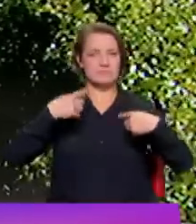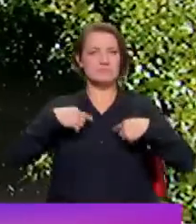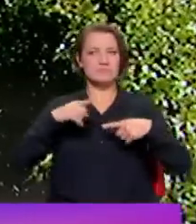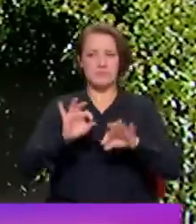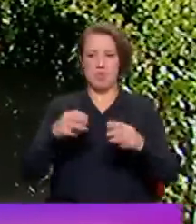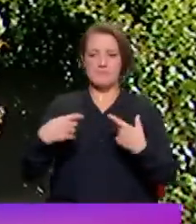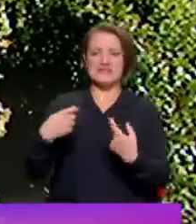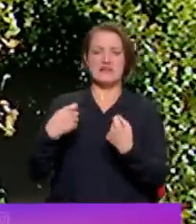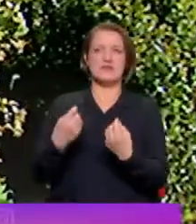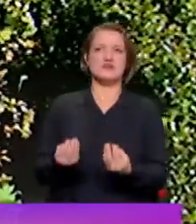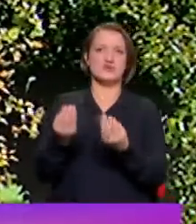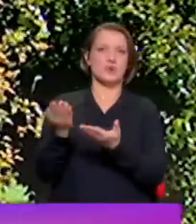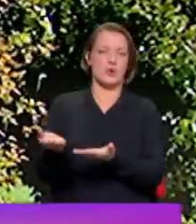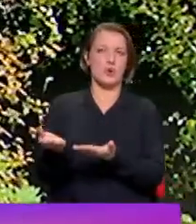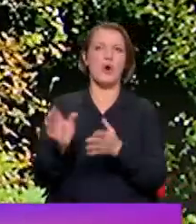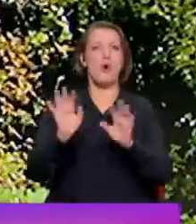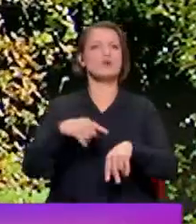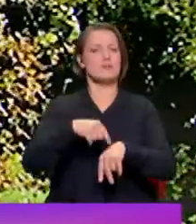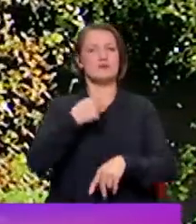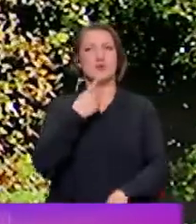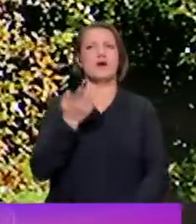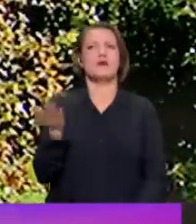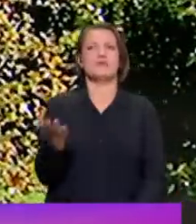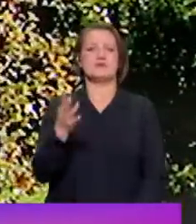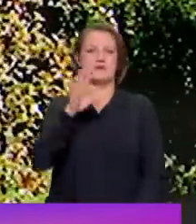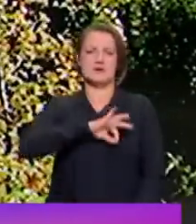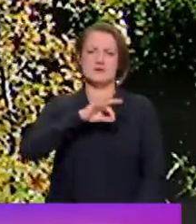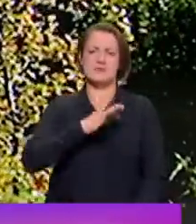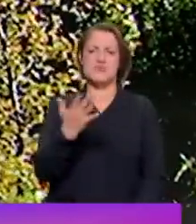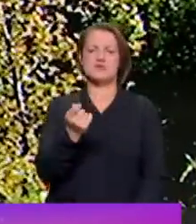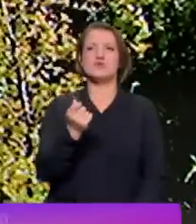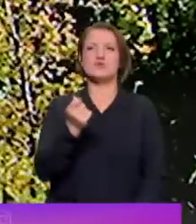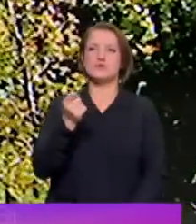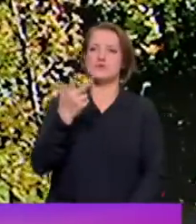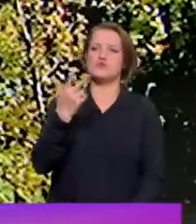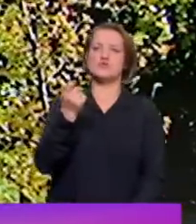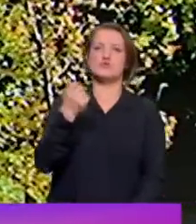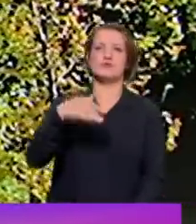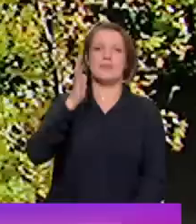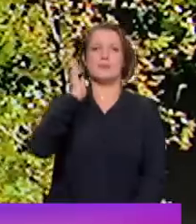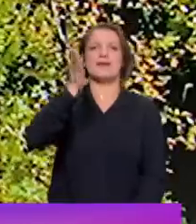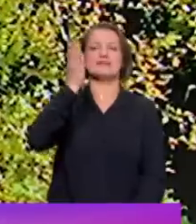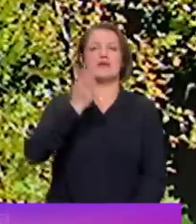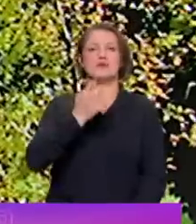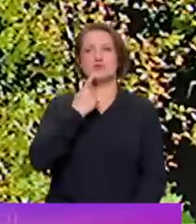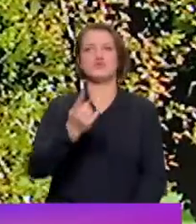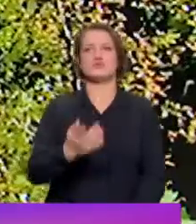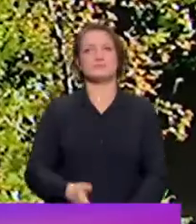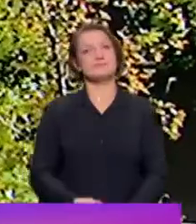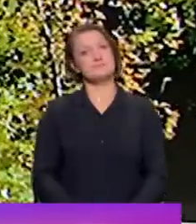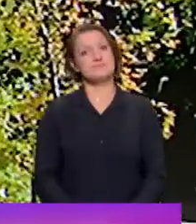böyle maliyetlerle karşılaşıyor o zaman da diyorsunuz ki zaten kazanıyorsun 5 kuruş verdin oraya 3 kuruşunu Tüh yazıklar